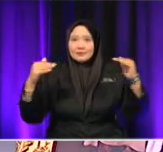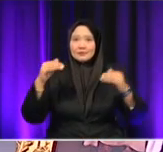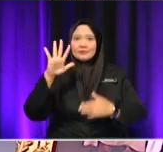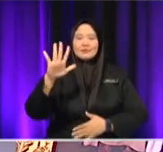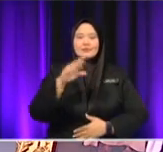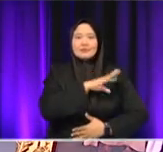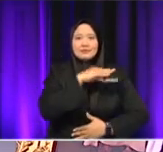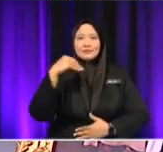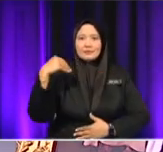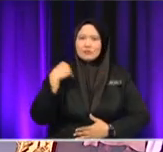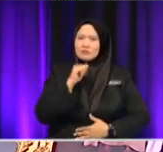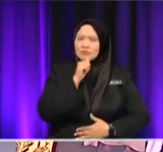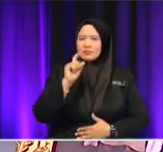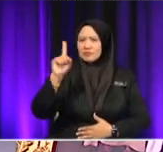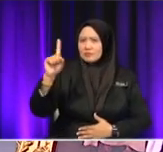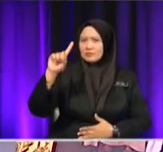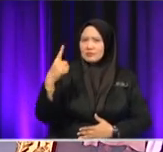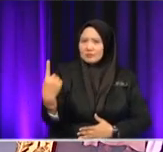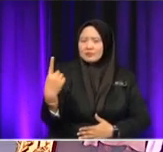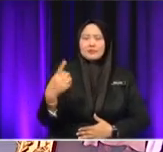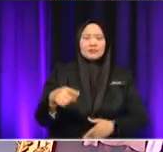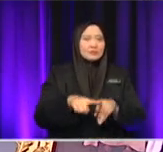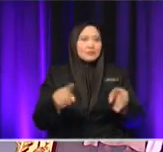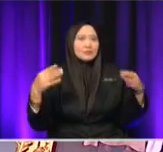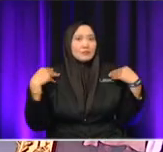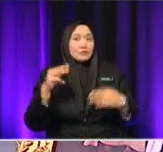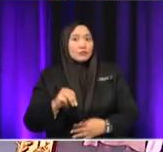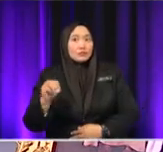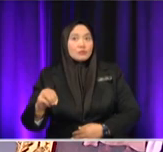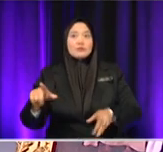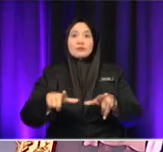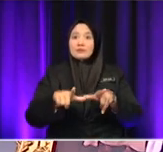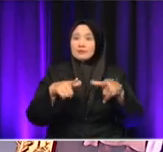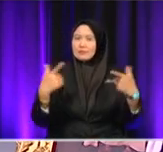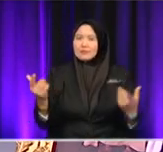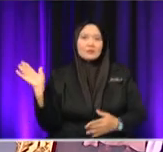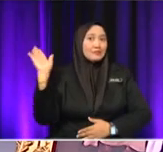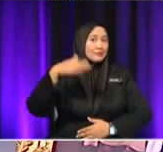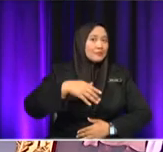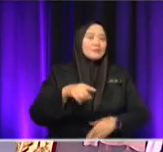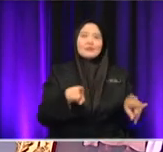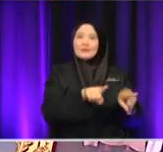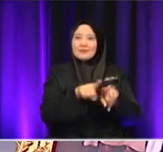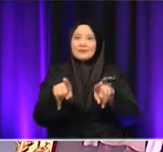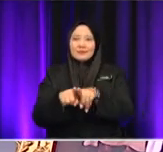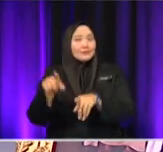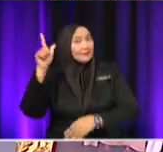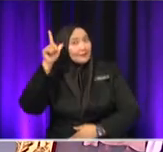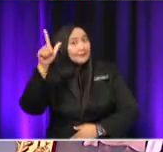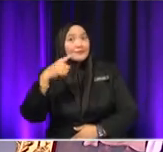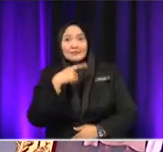anda semua pada hari ini ada juga kawan-kawan kita yang glass kita pada hari ini jadi kita tidak pesilin kan murid-murid kita untuk bersama